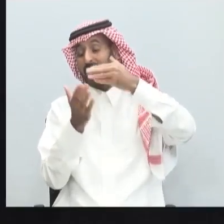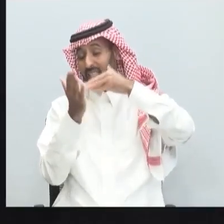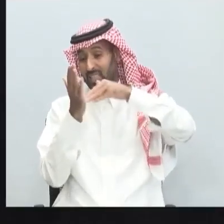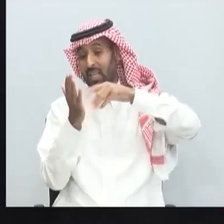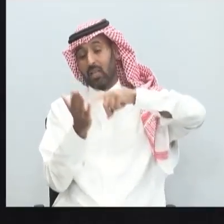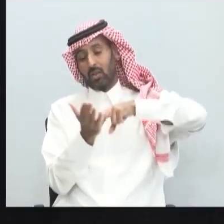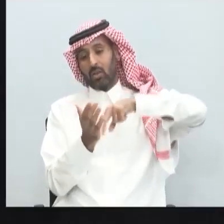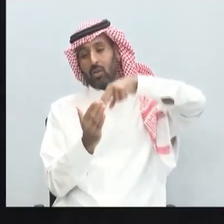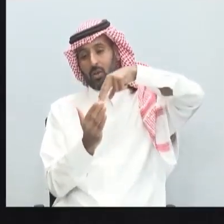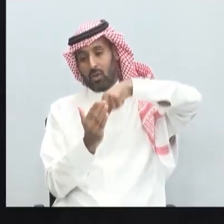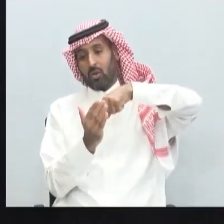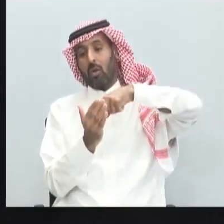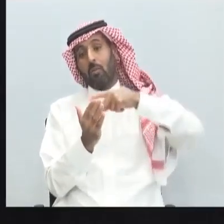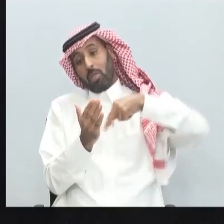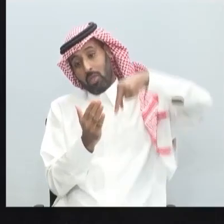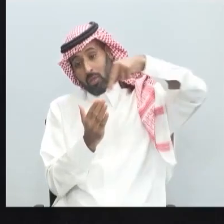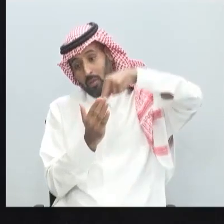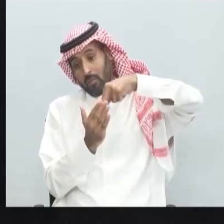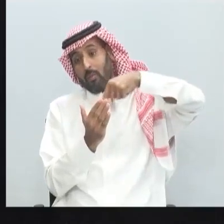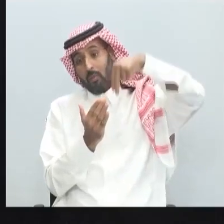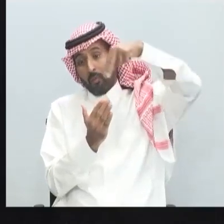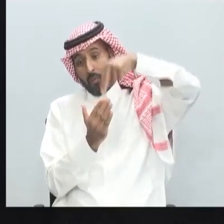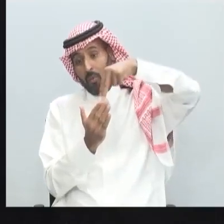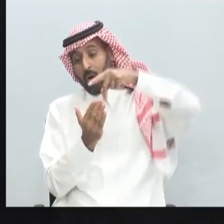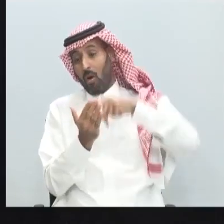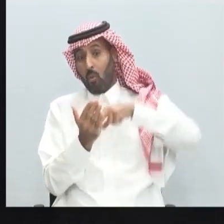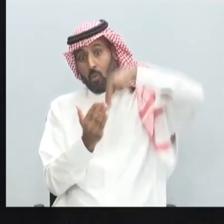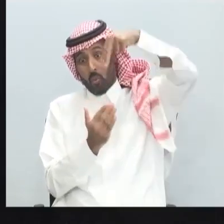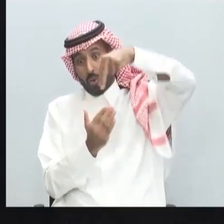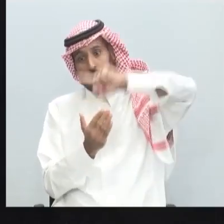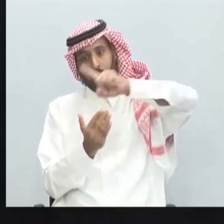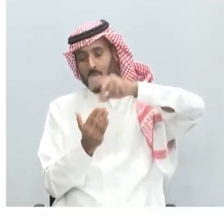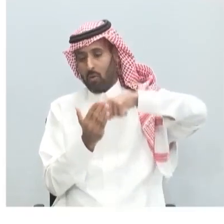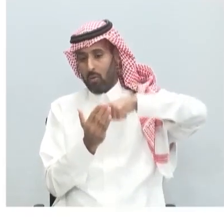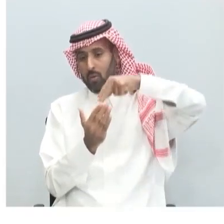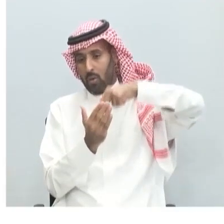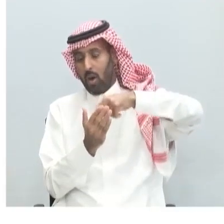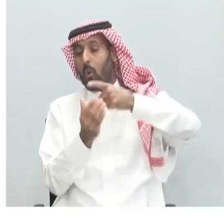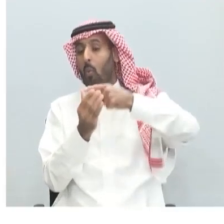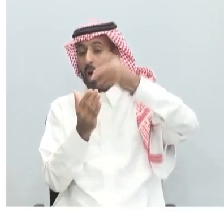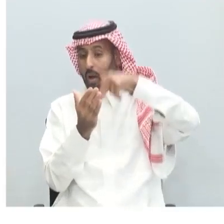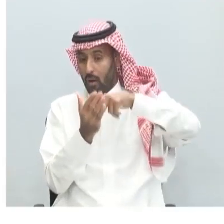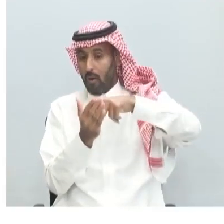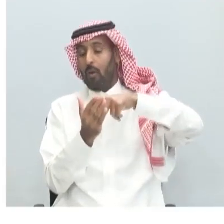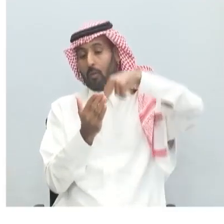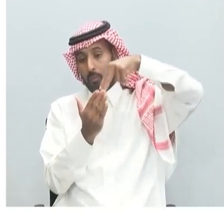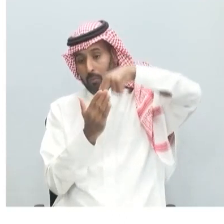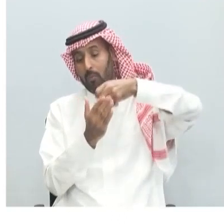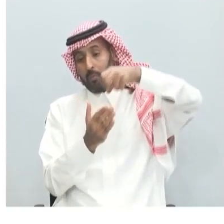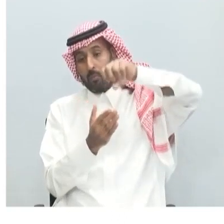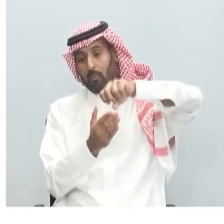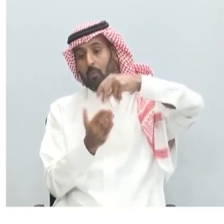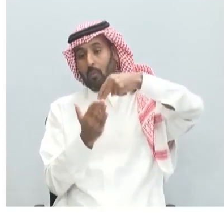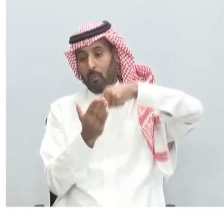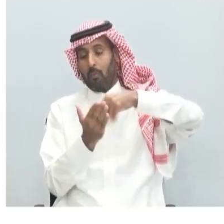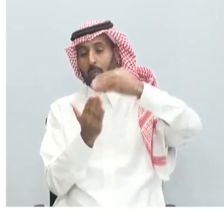الاول ثم الثاني لا استطيع ملء قبل ان املا اذا لابد ان